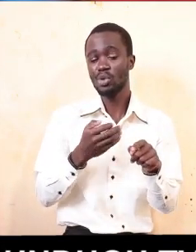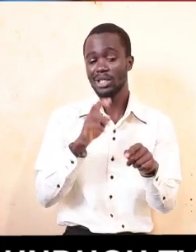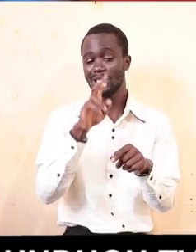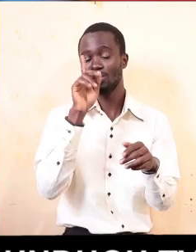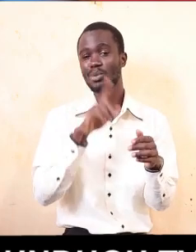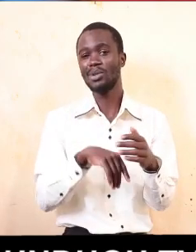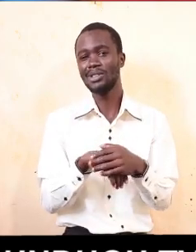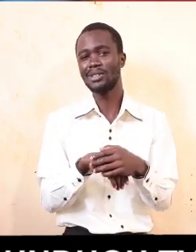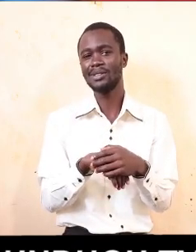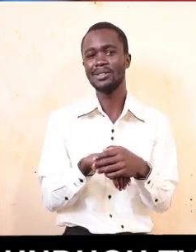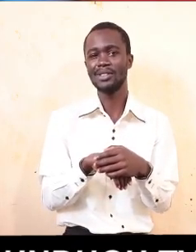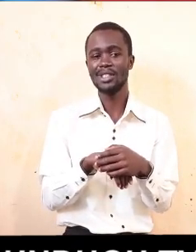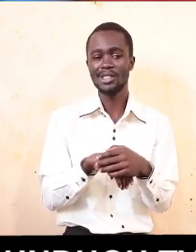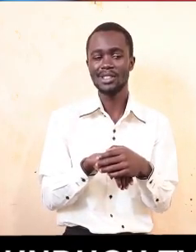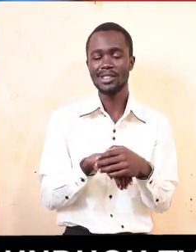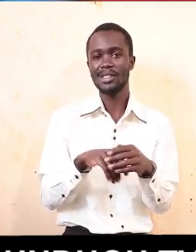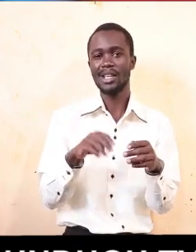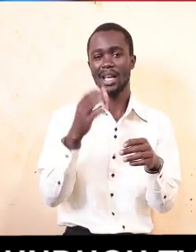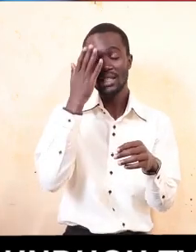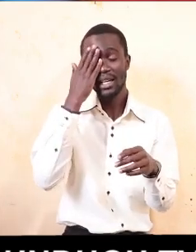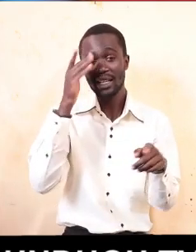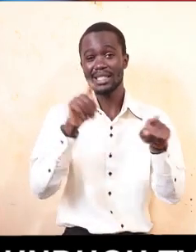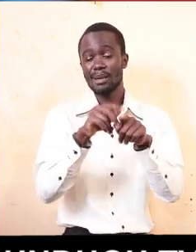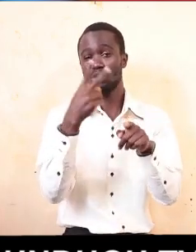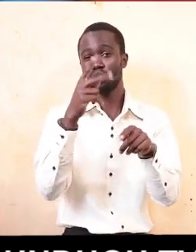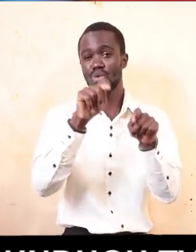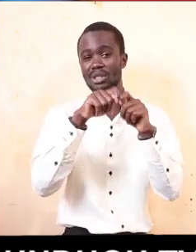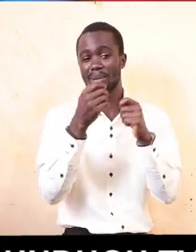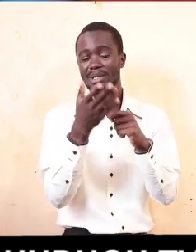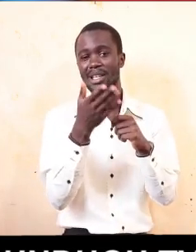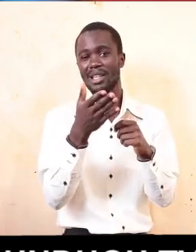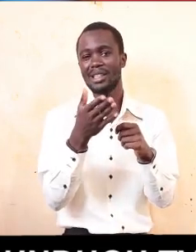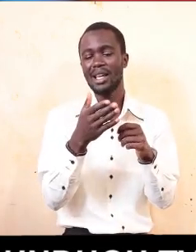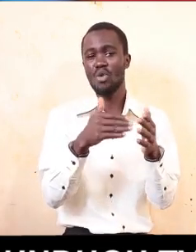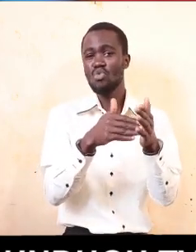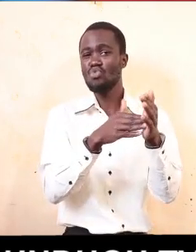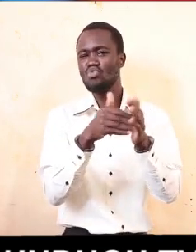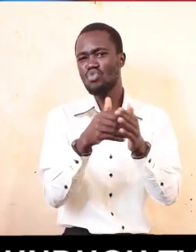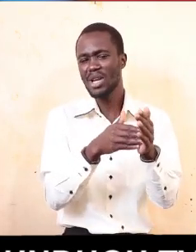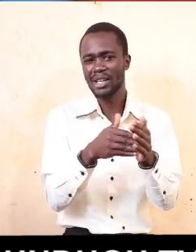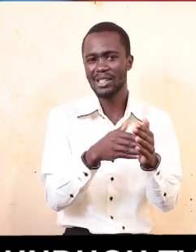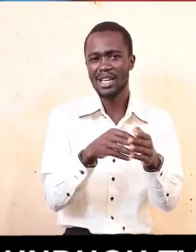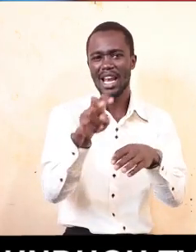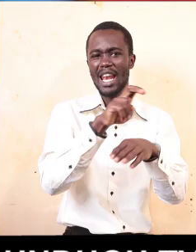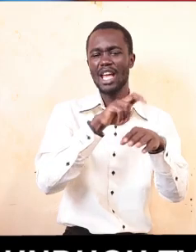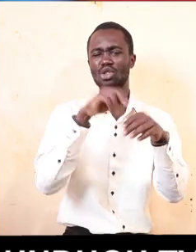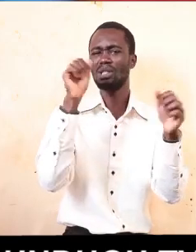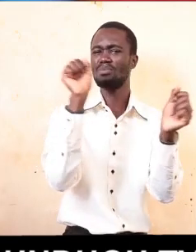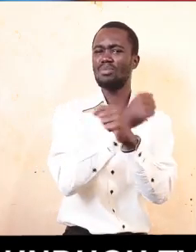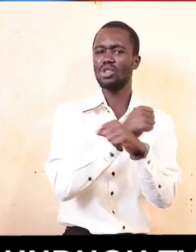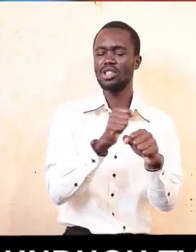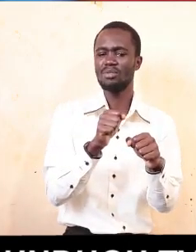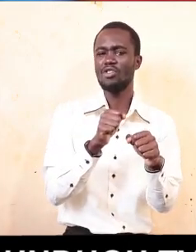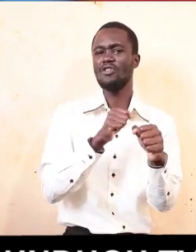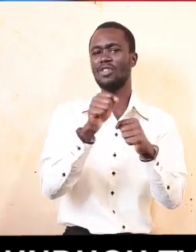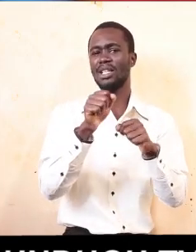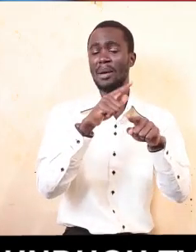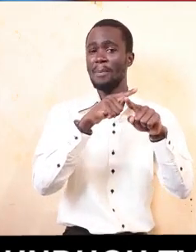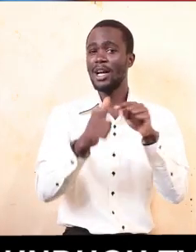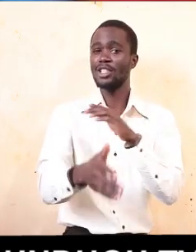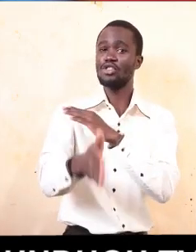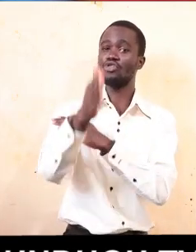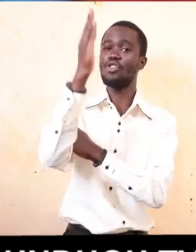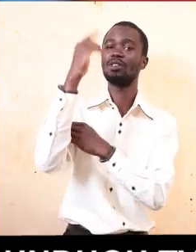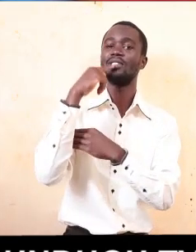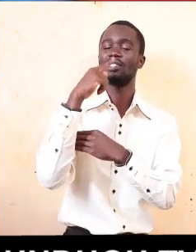Wanaonyesha taifa dhaifu, taifa lisilo na uwezo wa kivita. Lakini anasema atasimama